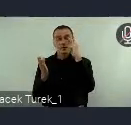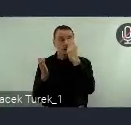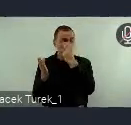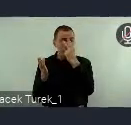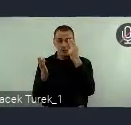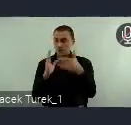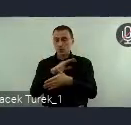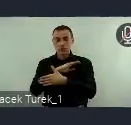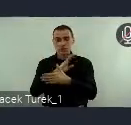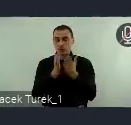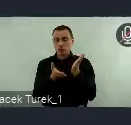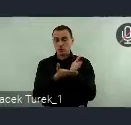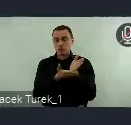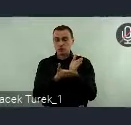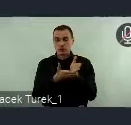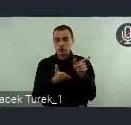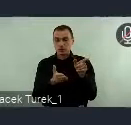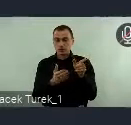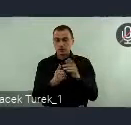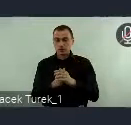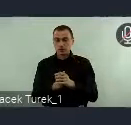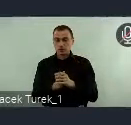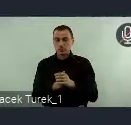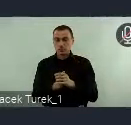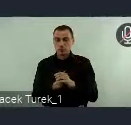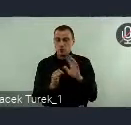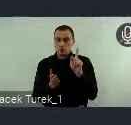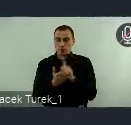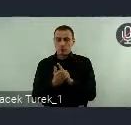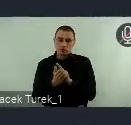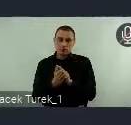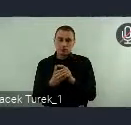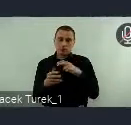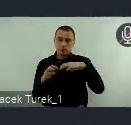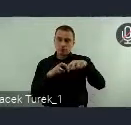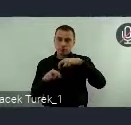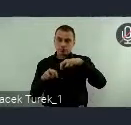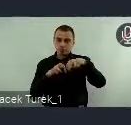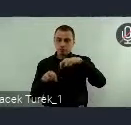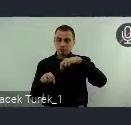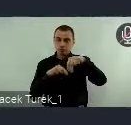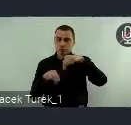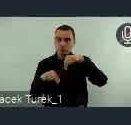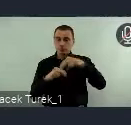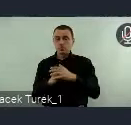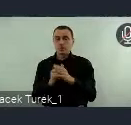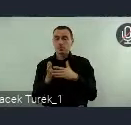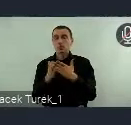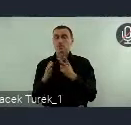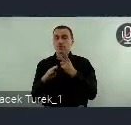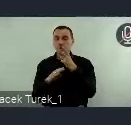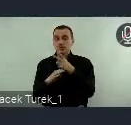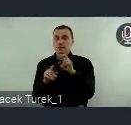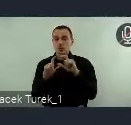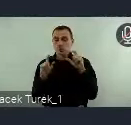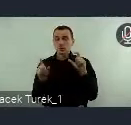rzeczy jeśli chodzi o o poruszanie się jeżeli mamy odnaleźć Wejście do budynku W tym